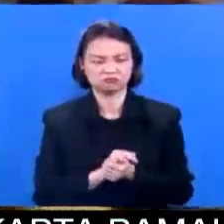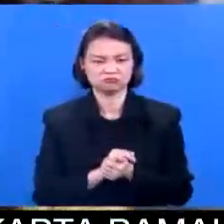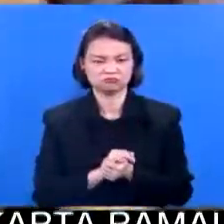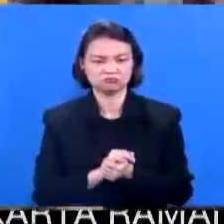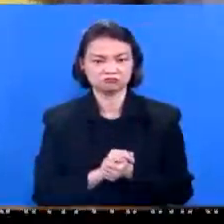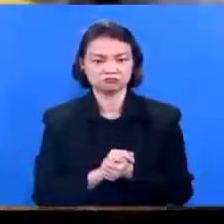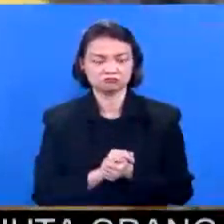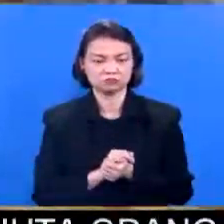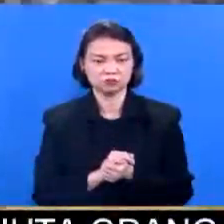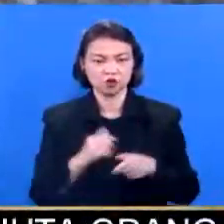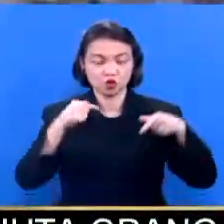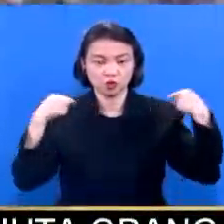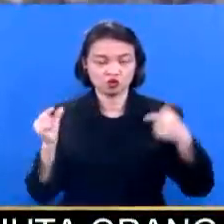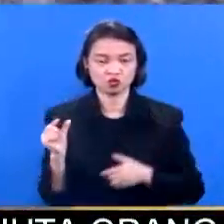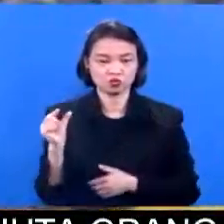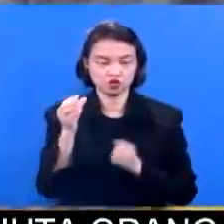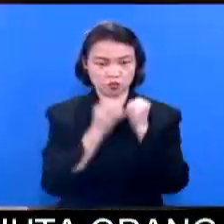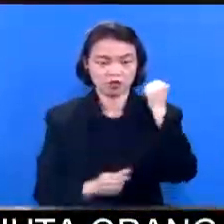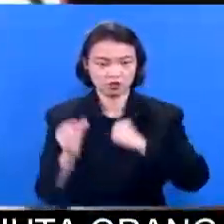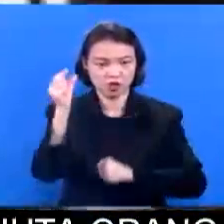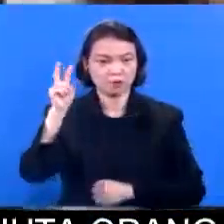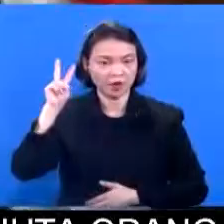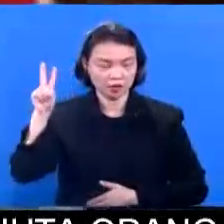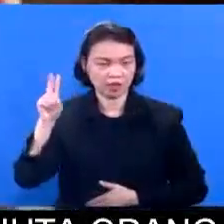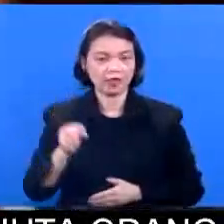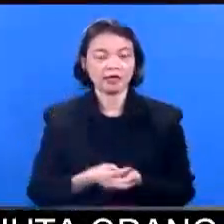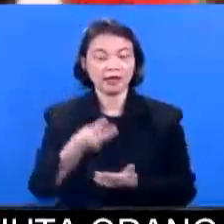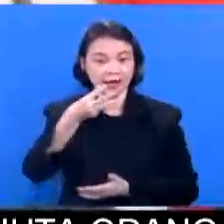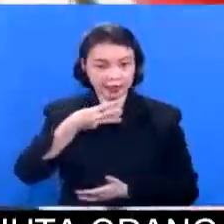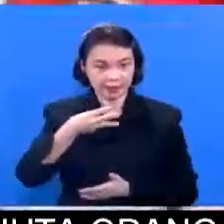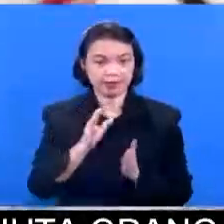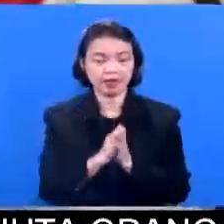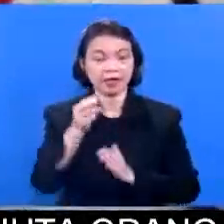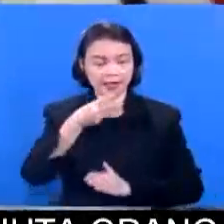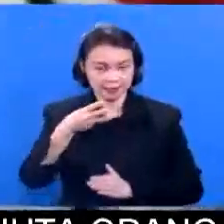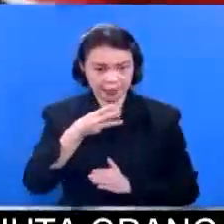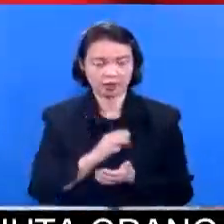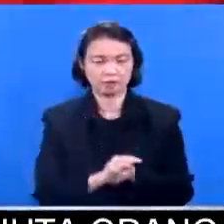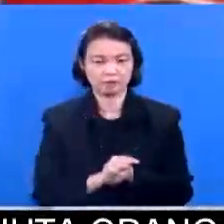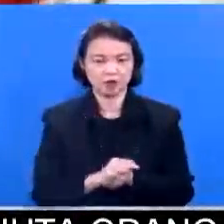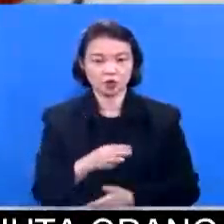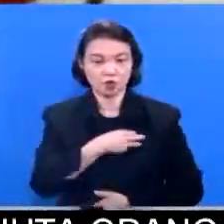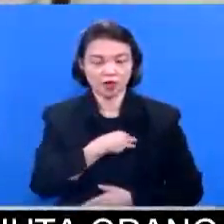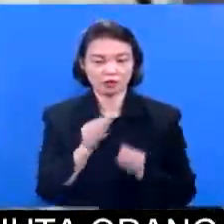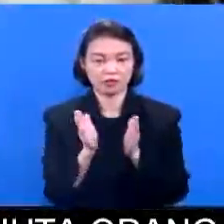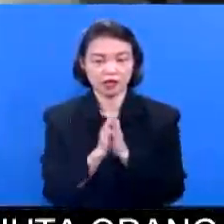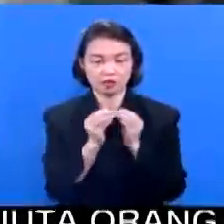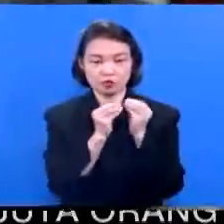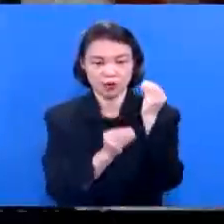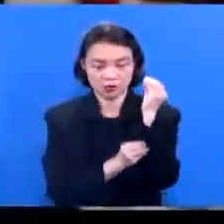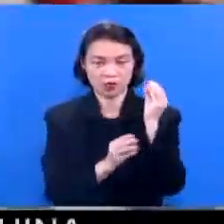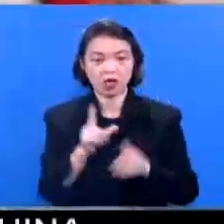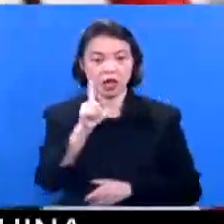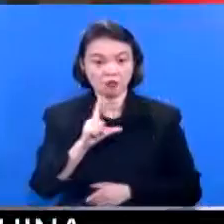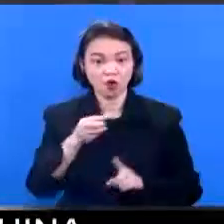Seperti diketahui, Gubernur Sumatera Utara Edi Rahmayadi melantik Erik Atrada Ritonga dan Elia Rosa Siregar sebagai Bupati dan Wakil Bupati Labuhan